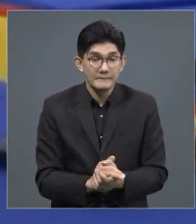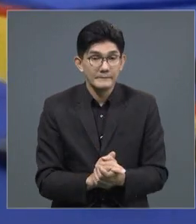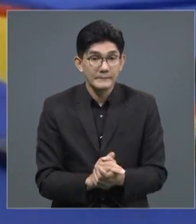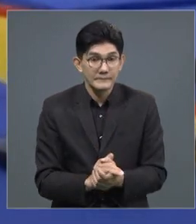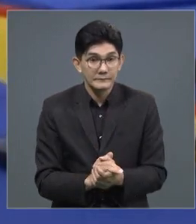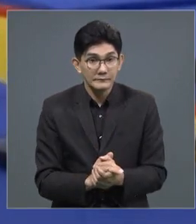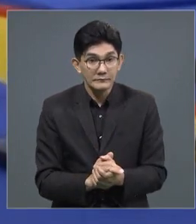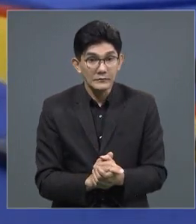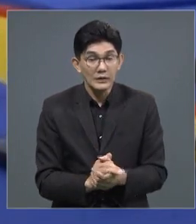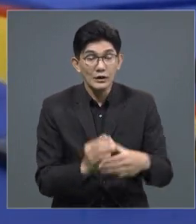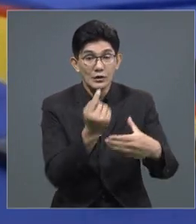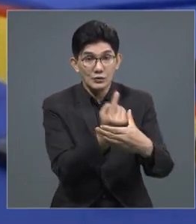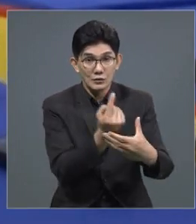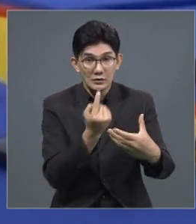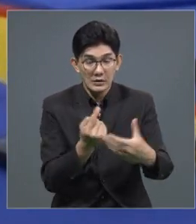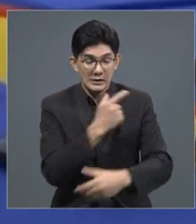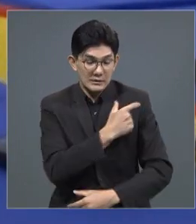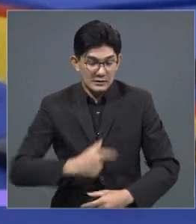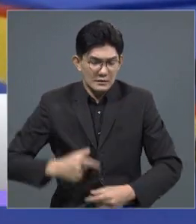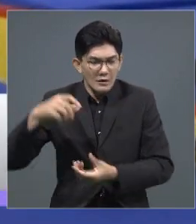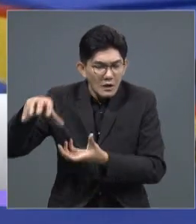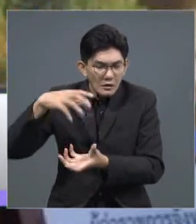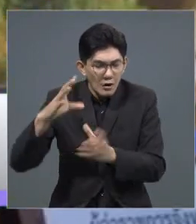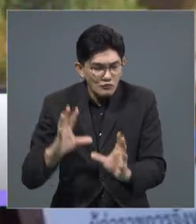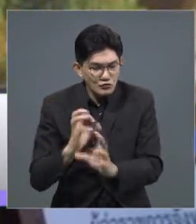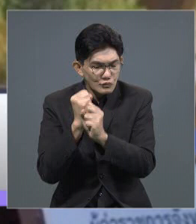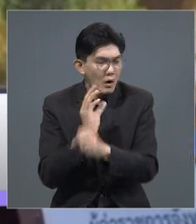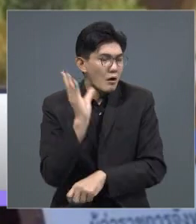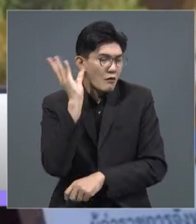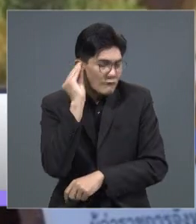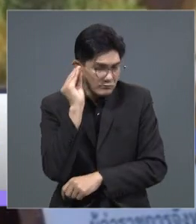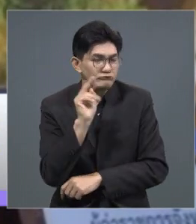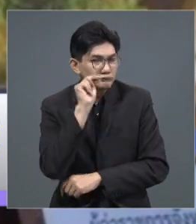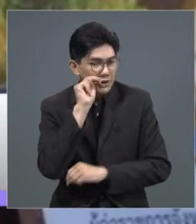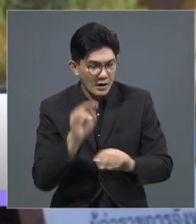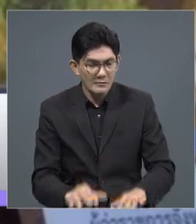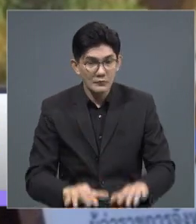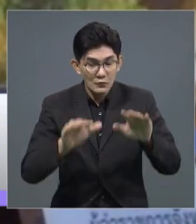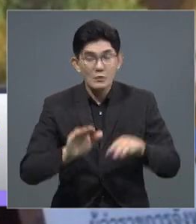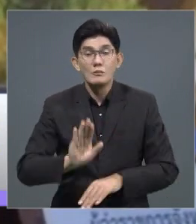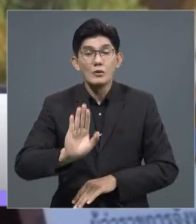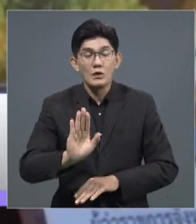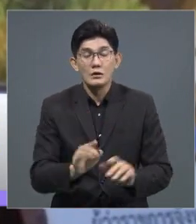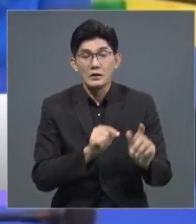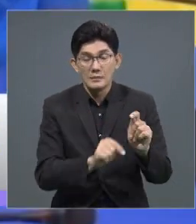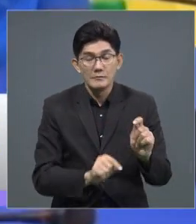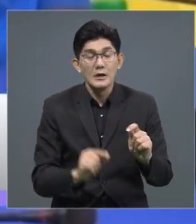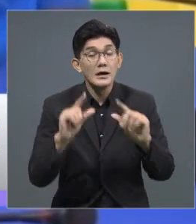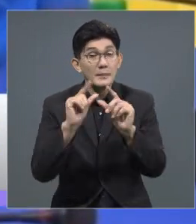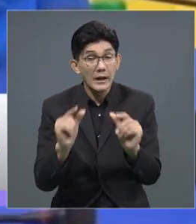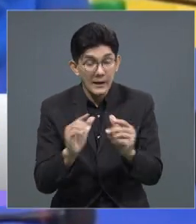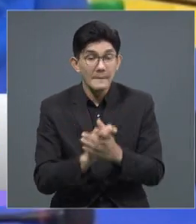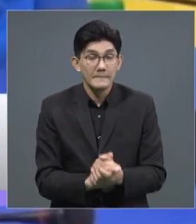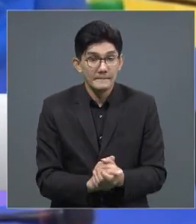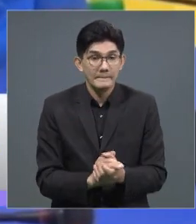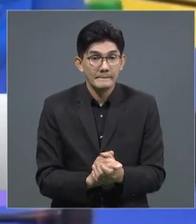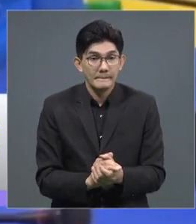ถอำนาจองคมนตรีรับฟังสถานการณ์รับฟังสถานการณ์รายงานรวมภาพรวมนะคะในพื้นที่อำเภอมะขามโดย